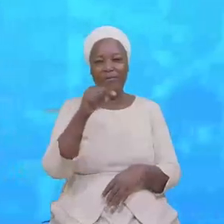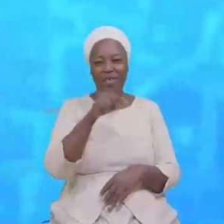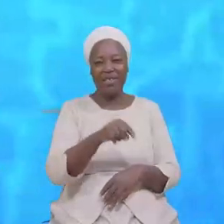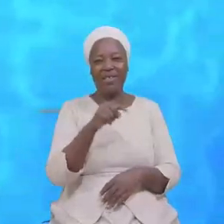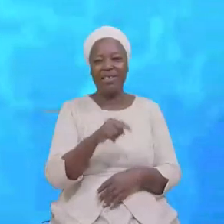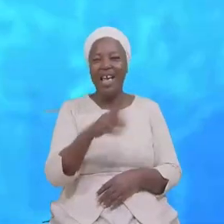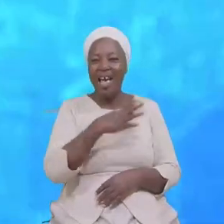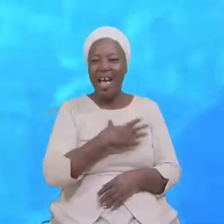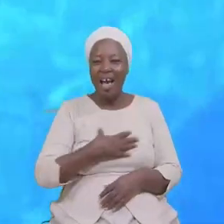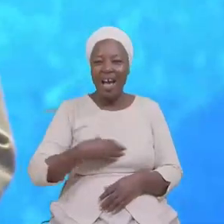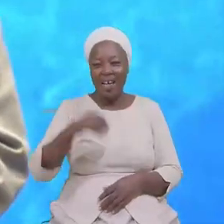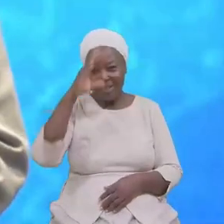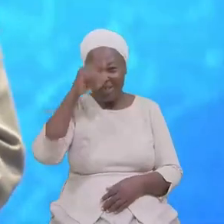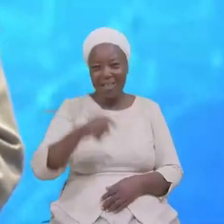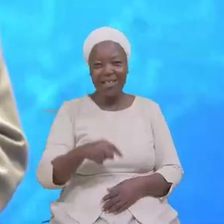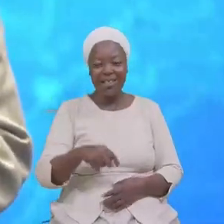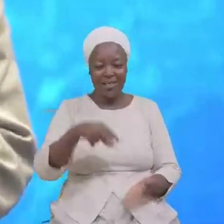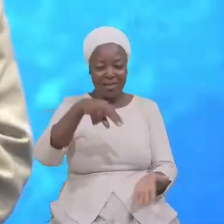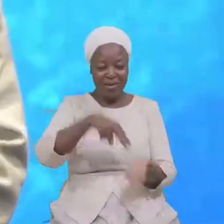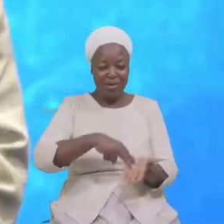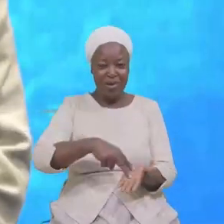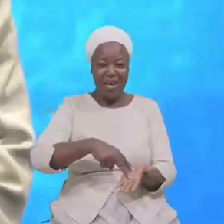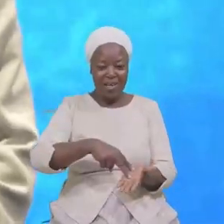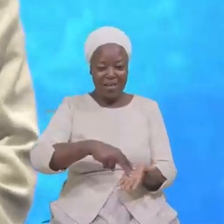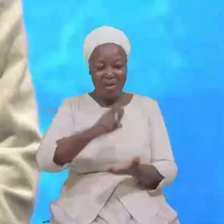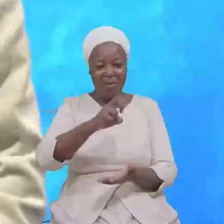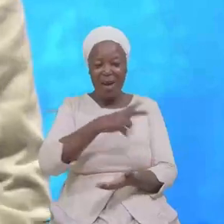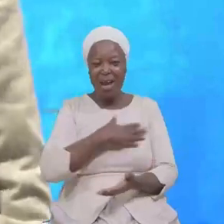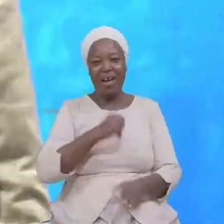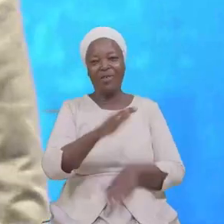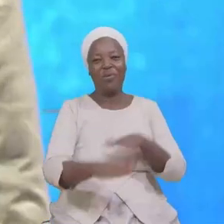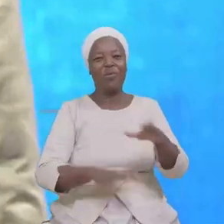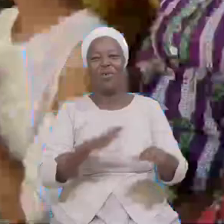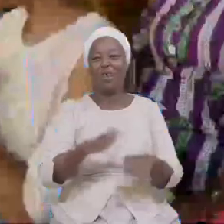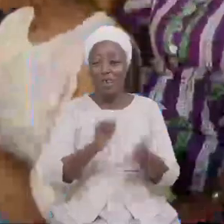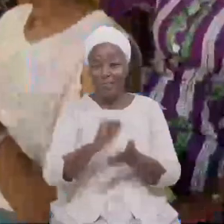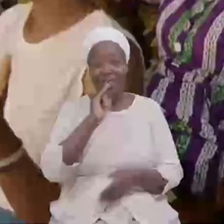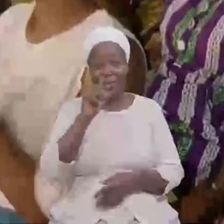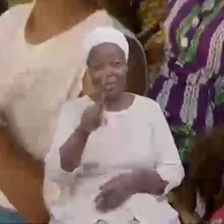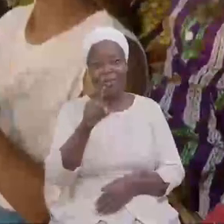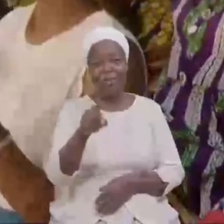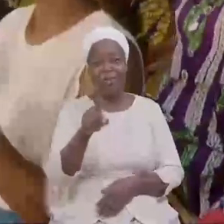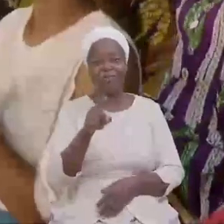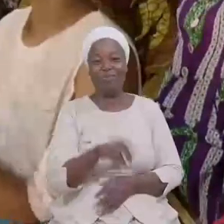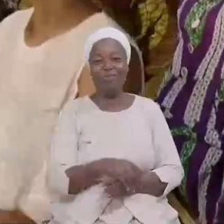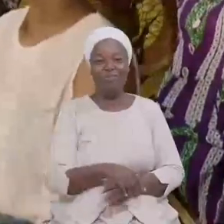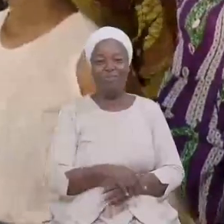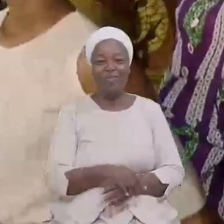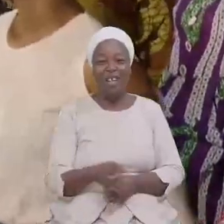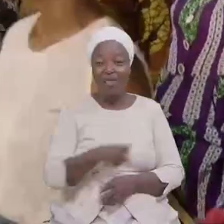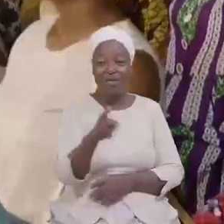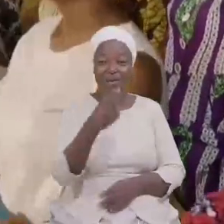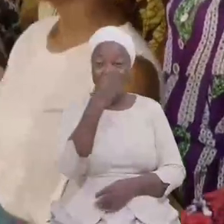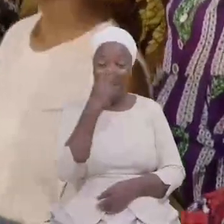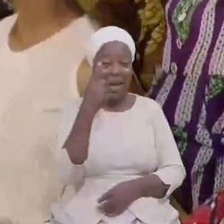Et il se leva d'un bond et marcha. Ça c'est toi, non? Ses yeux aveugles